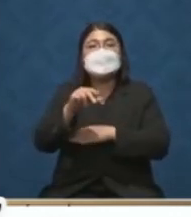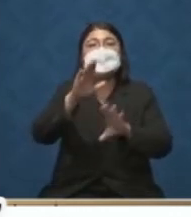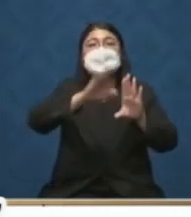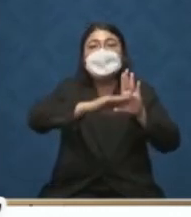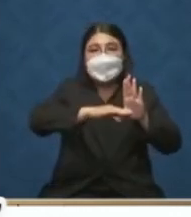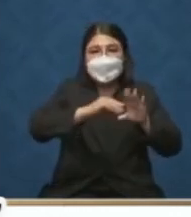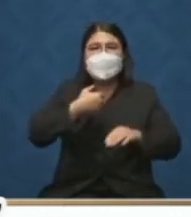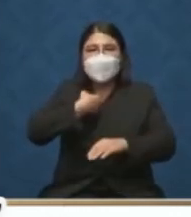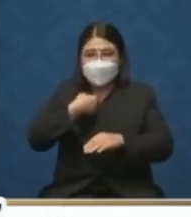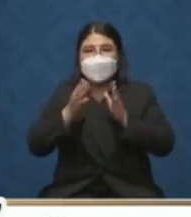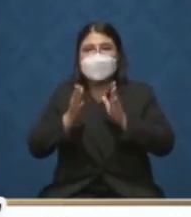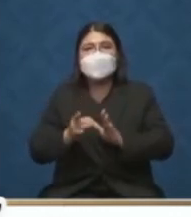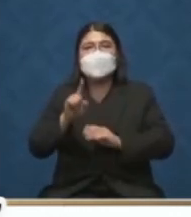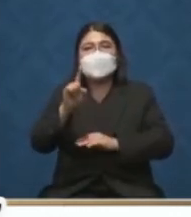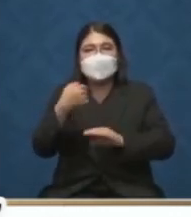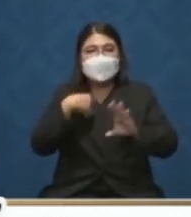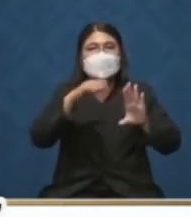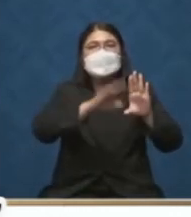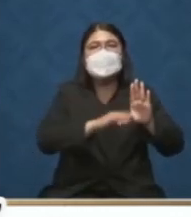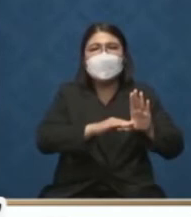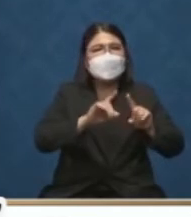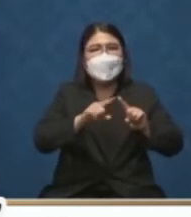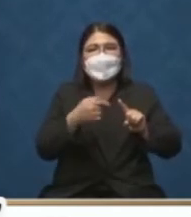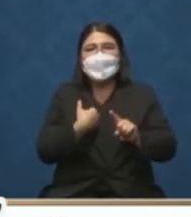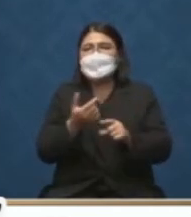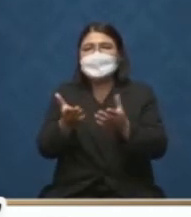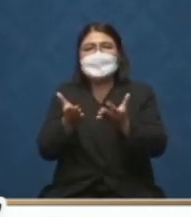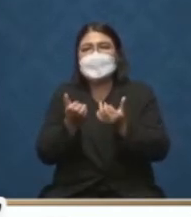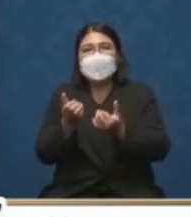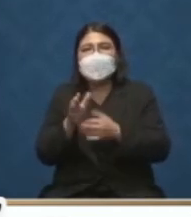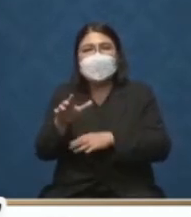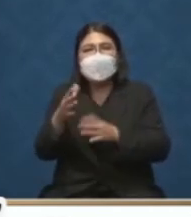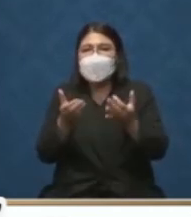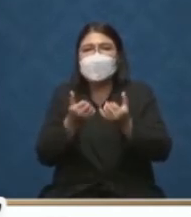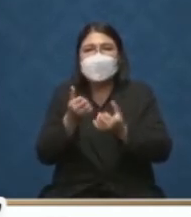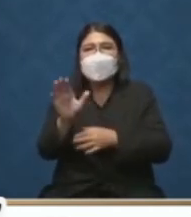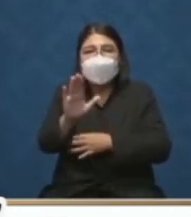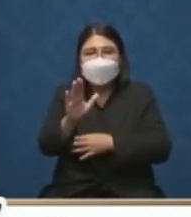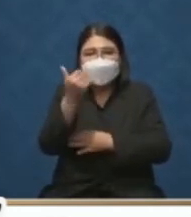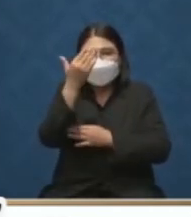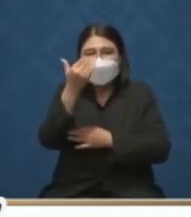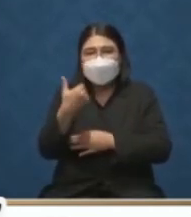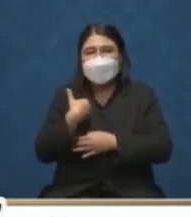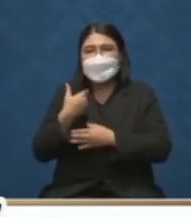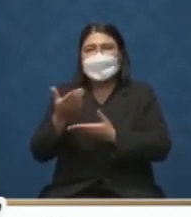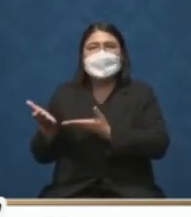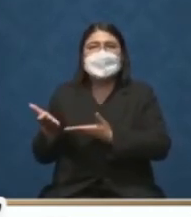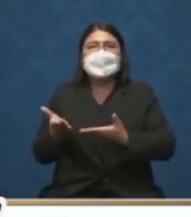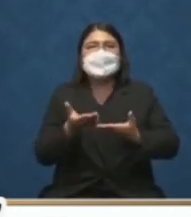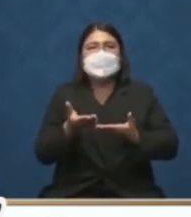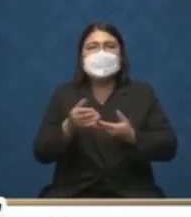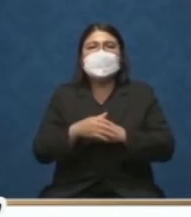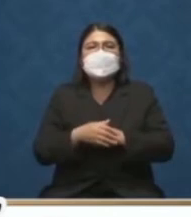ครับที่จะเข้าร่วมสมัครจังหวัดขอนแก่นของผมเนี่ยมีผู้สมัคร30ท่านผมก็เป็นหนึ่ง